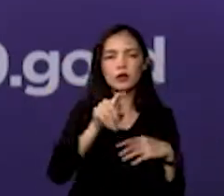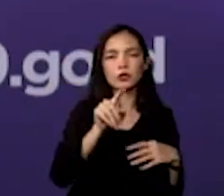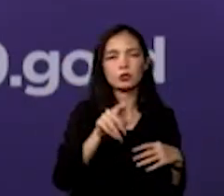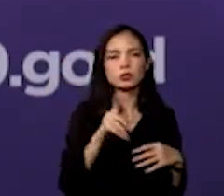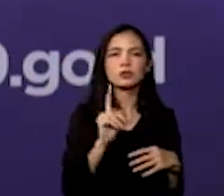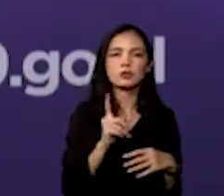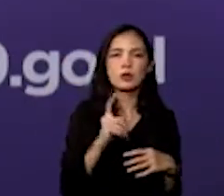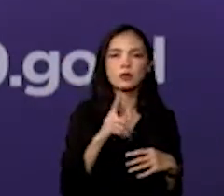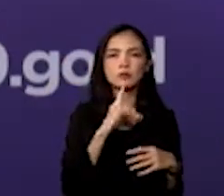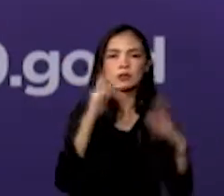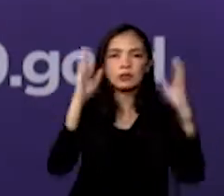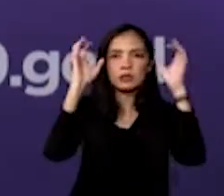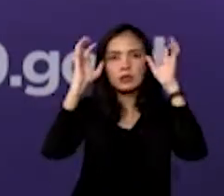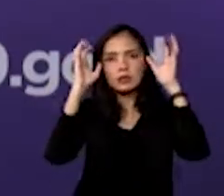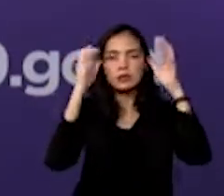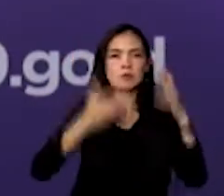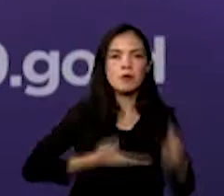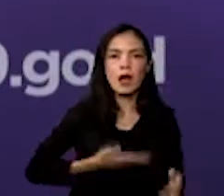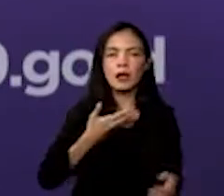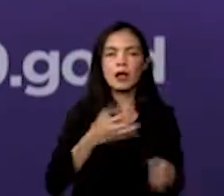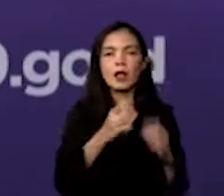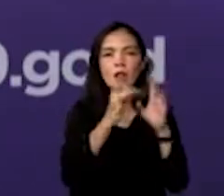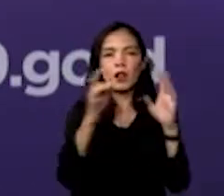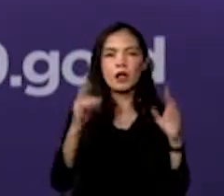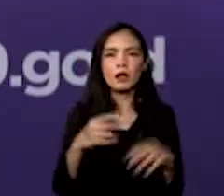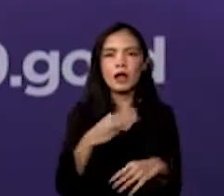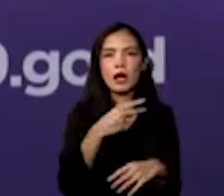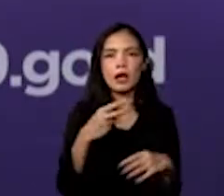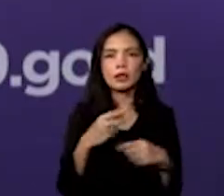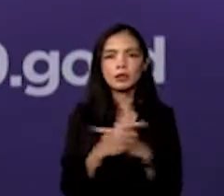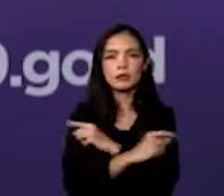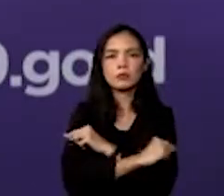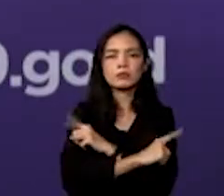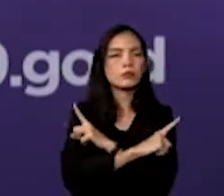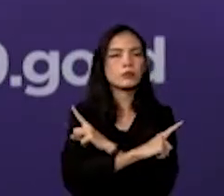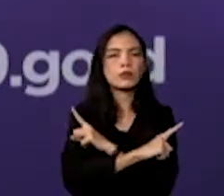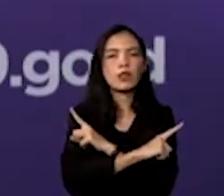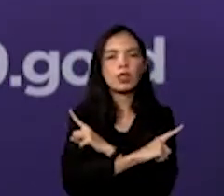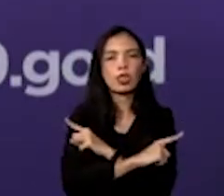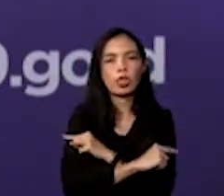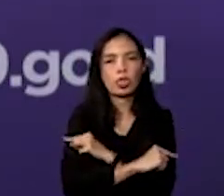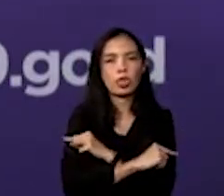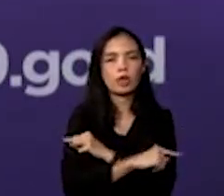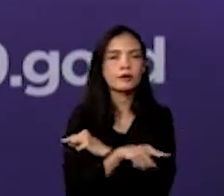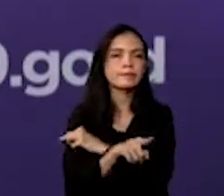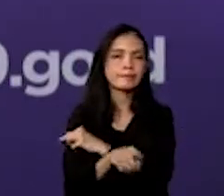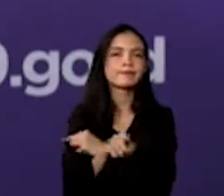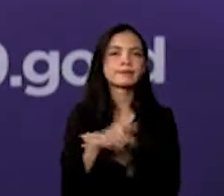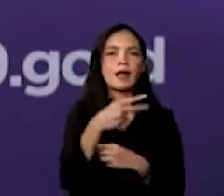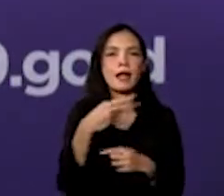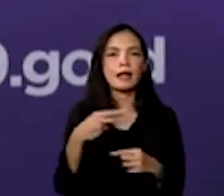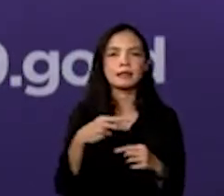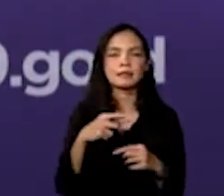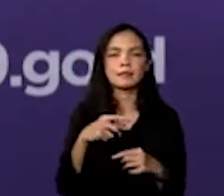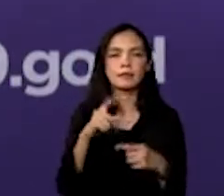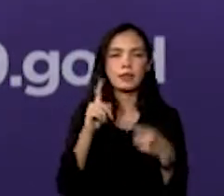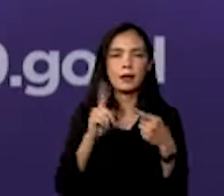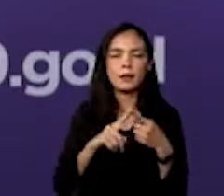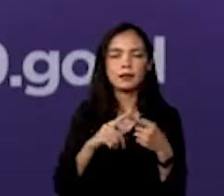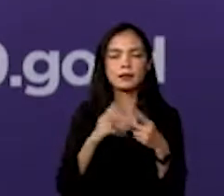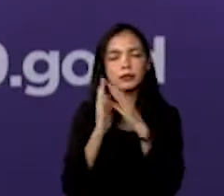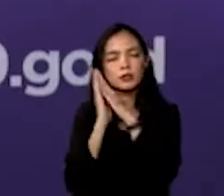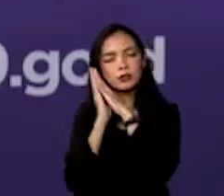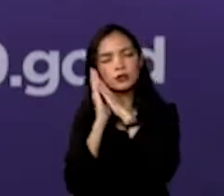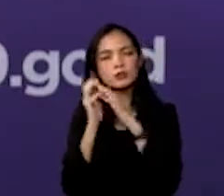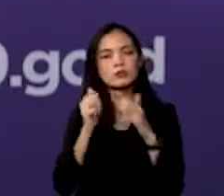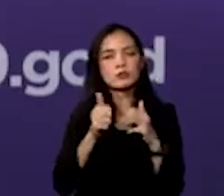makin stres makin marah makin ini daya tahan juga makin menurun jadi tips saya istirahat yang cukup